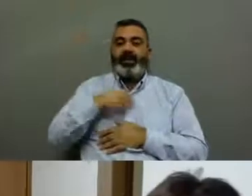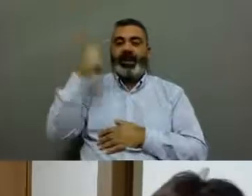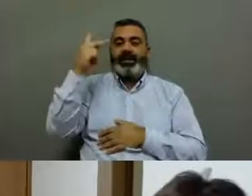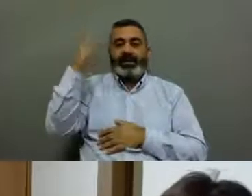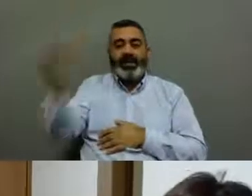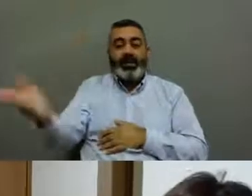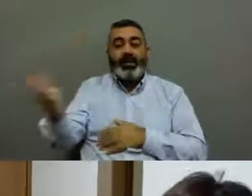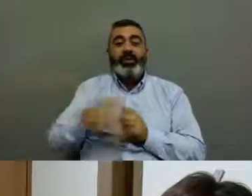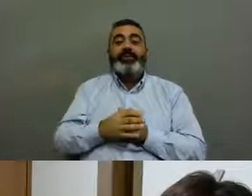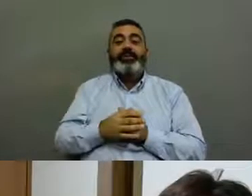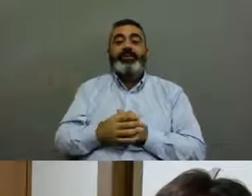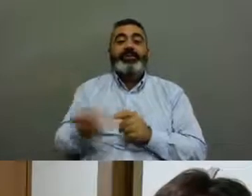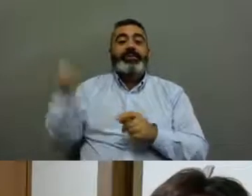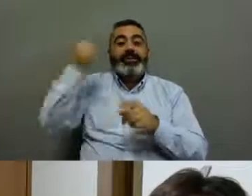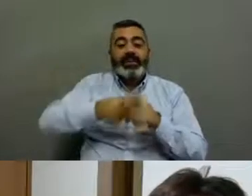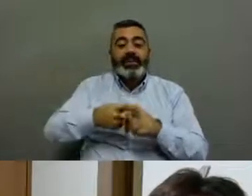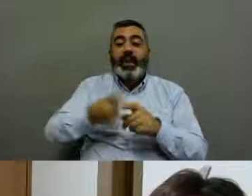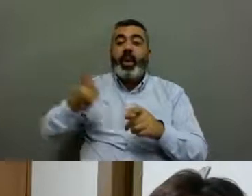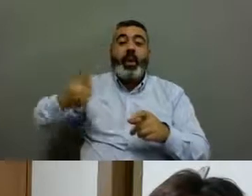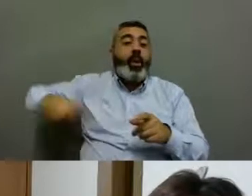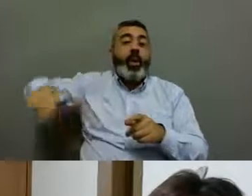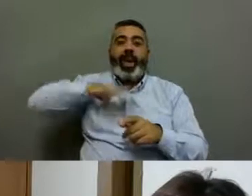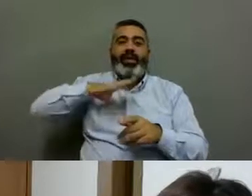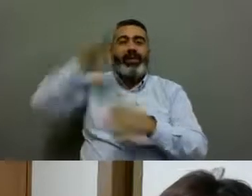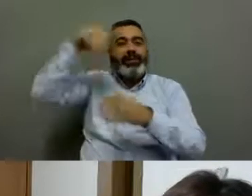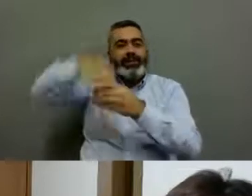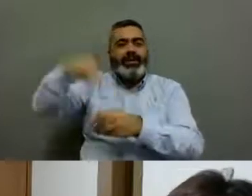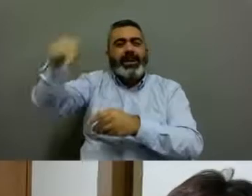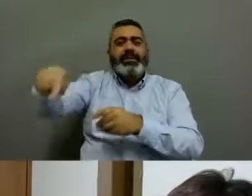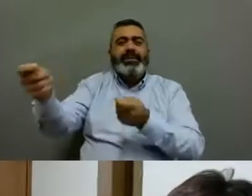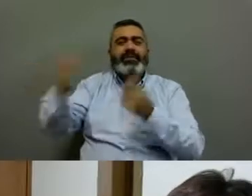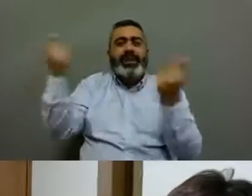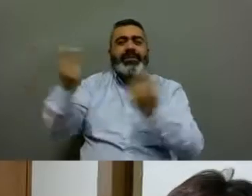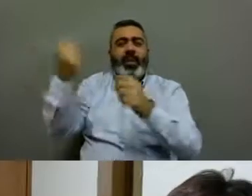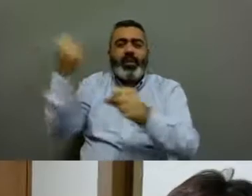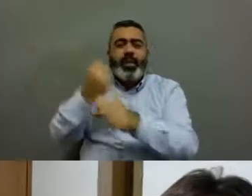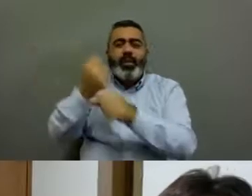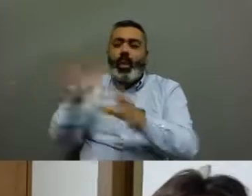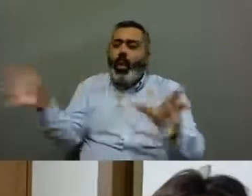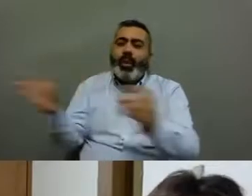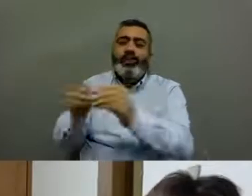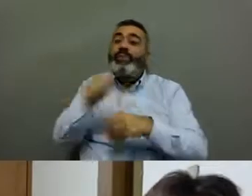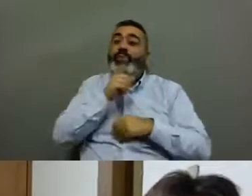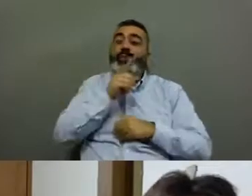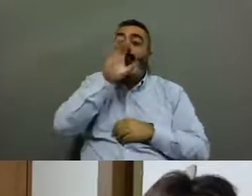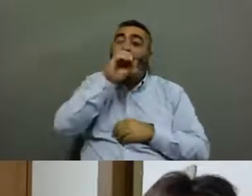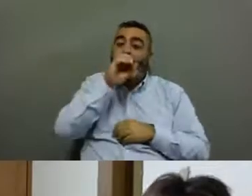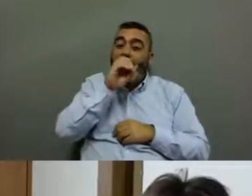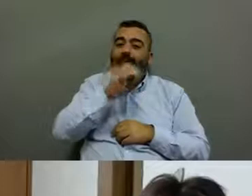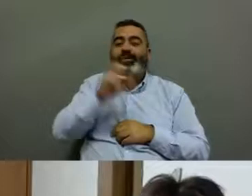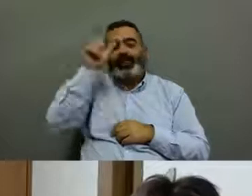τους όλους τους ανθρώπους που δούλεψαν για αυτό το έργο και τον κύριο Σπύρο